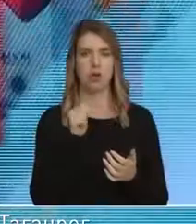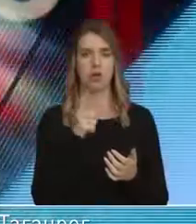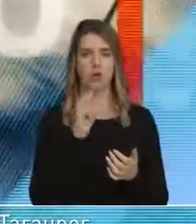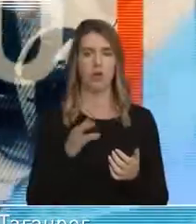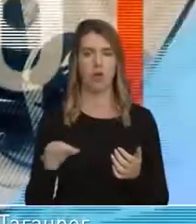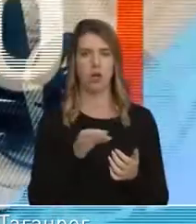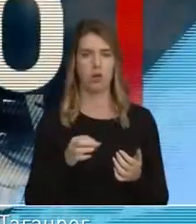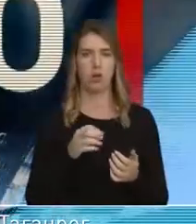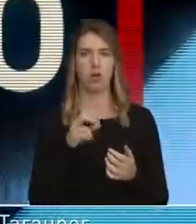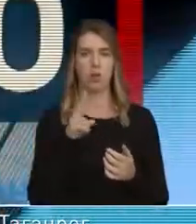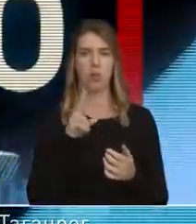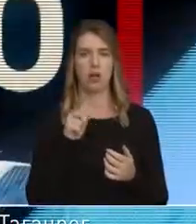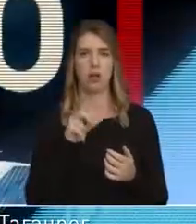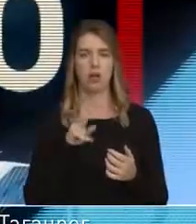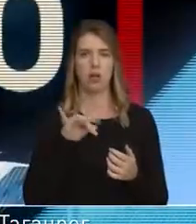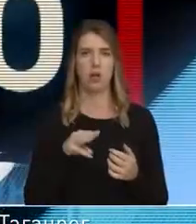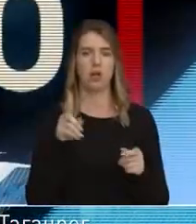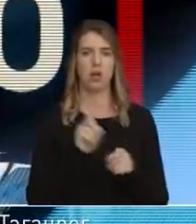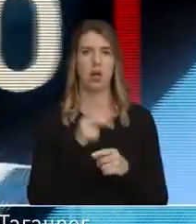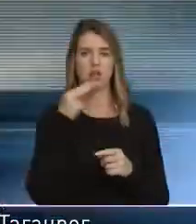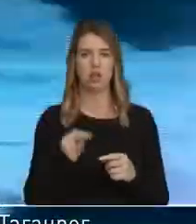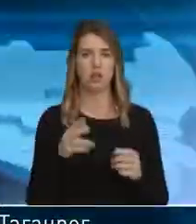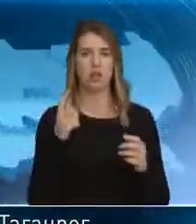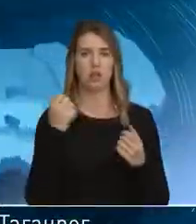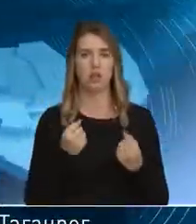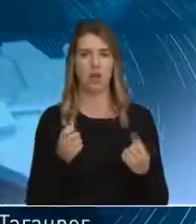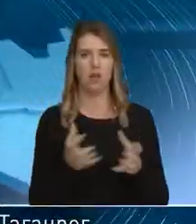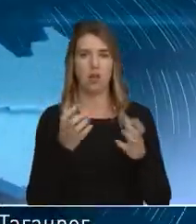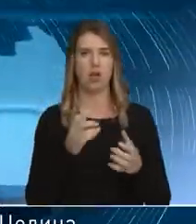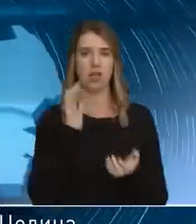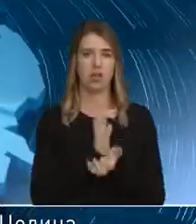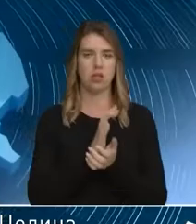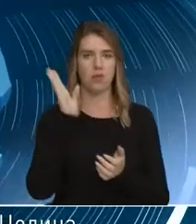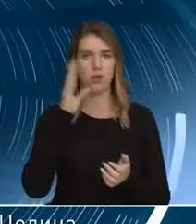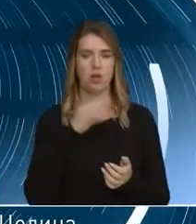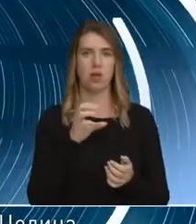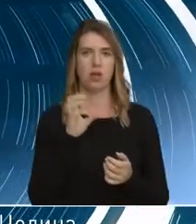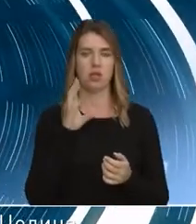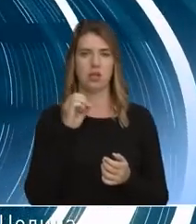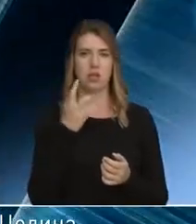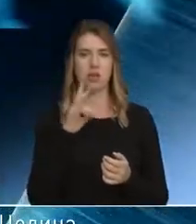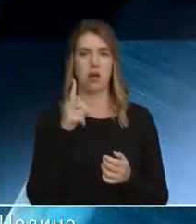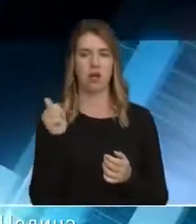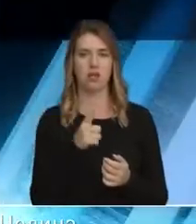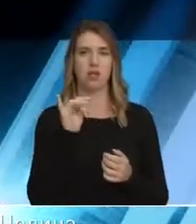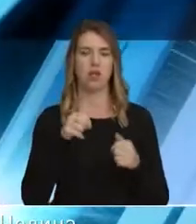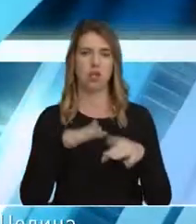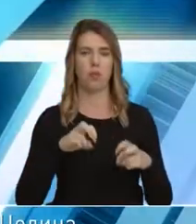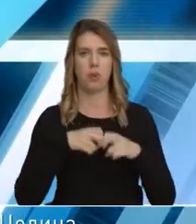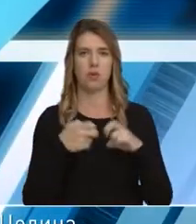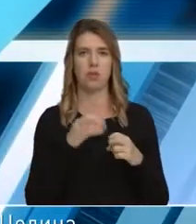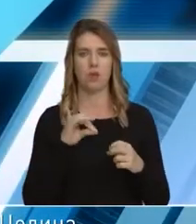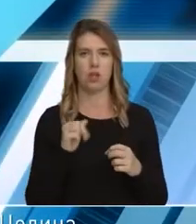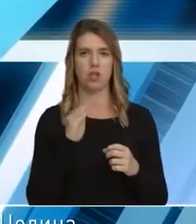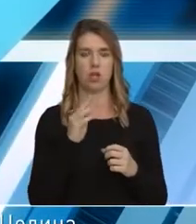Азовского района Александром Палатным. Среди тем – качество здравоохранения, причины загрязнения воды в естественных водоемах, газификации, решение проблем в